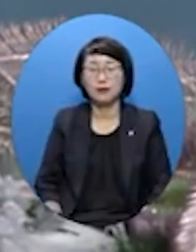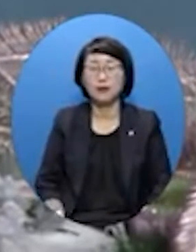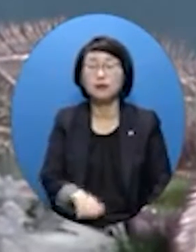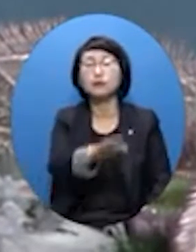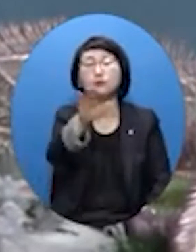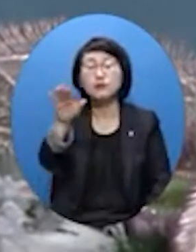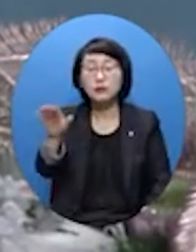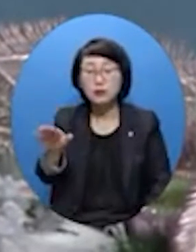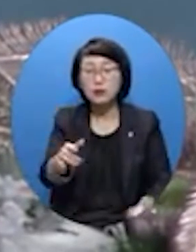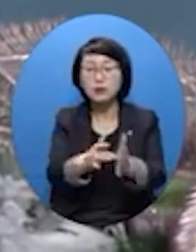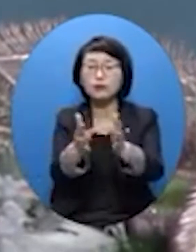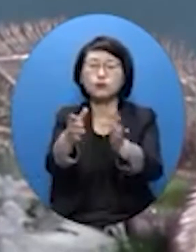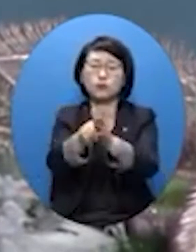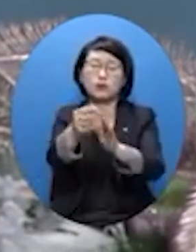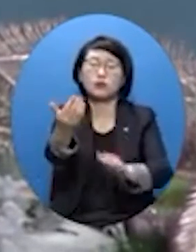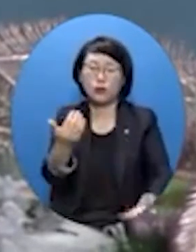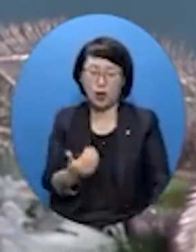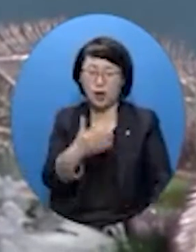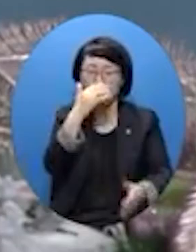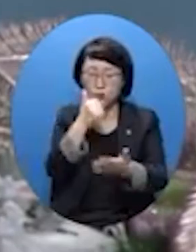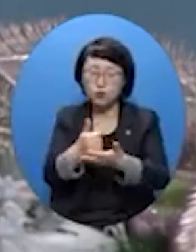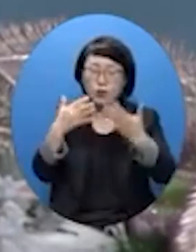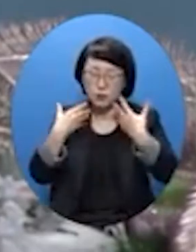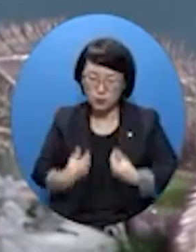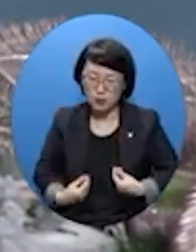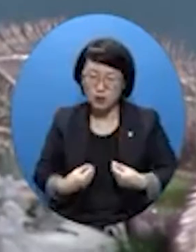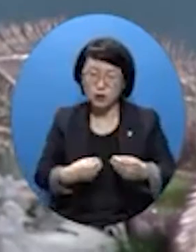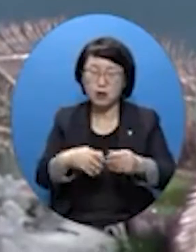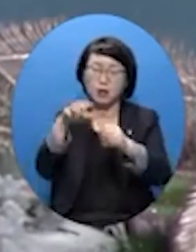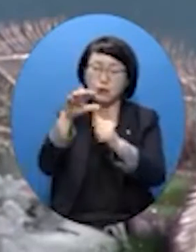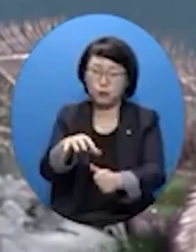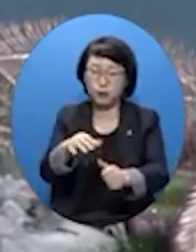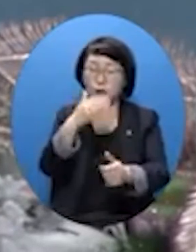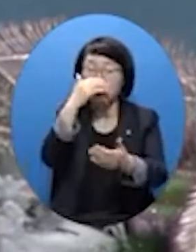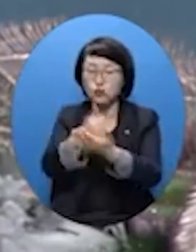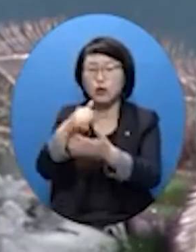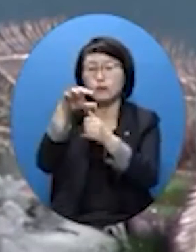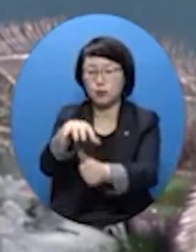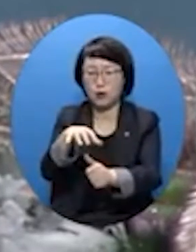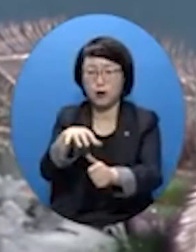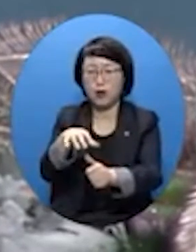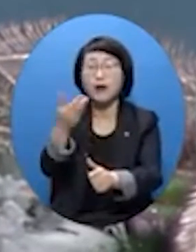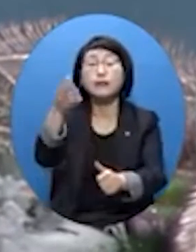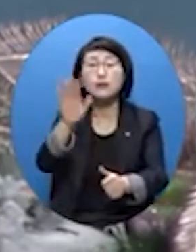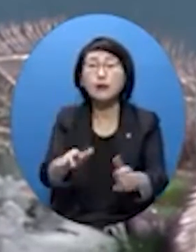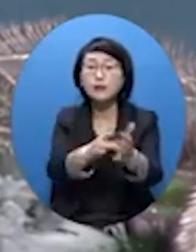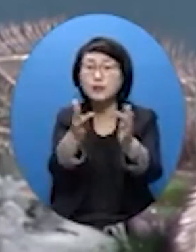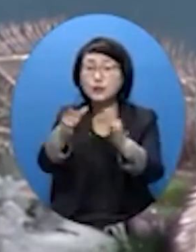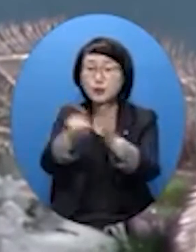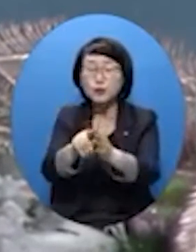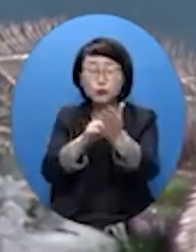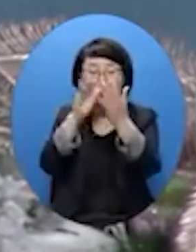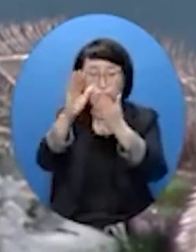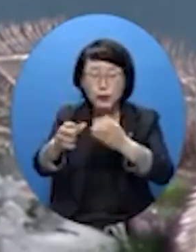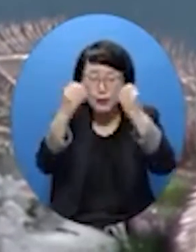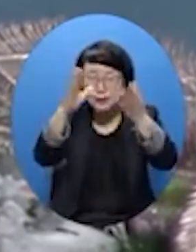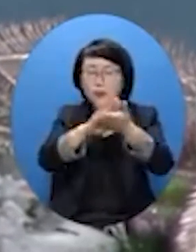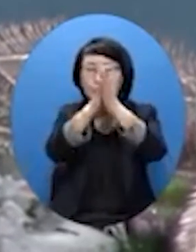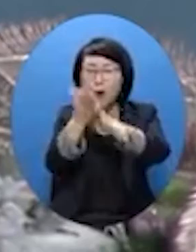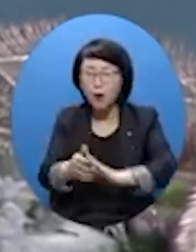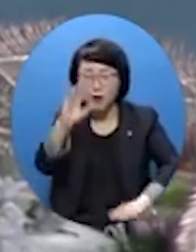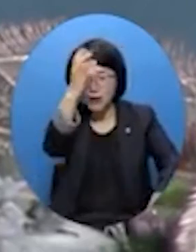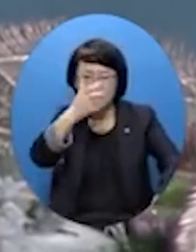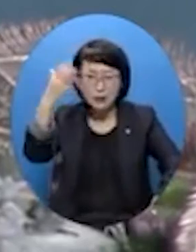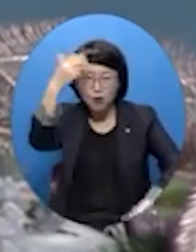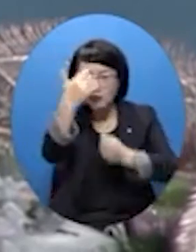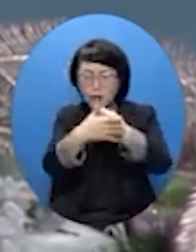우리가 예수 믿기 전에는 죄와 절망 가운데 살았습니다. 죄의 포로로 살았습니다. 그러나 예수 믿고 나서 새 사람이 되어서 이제 성령의